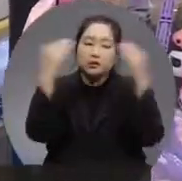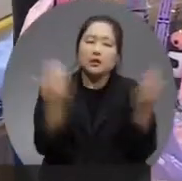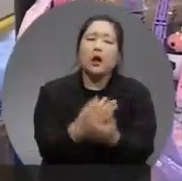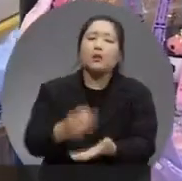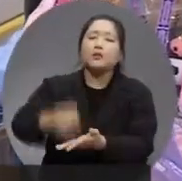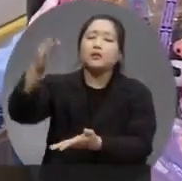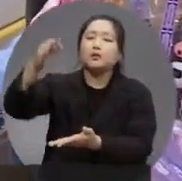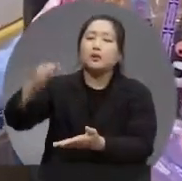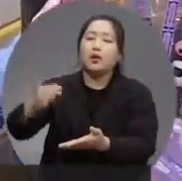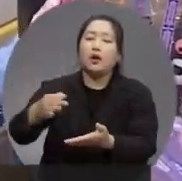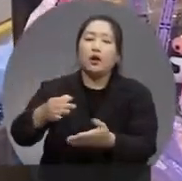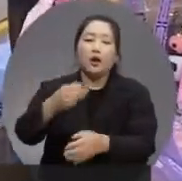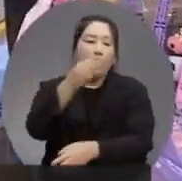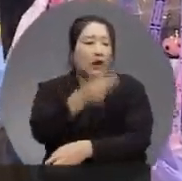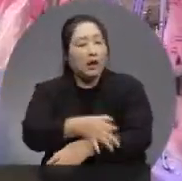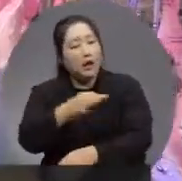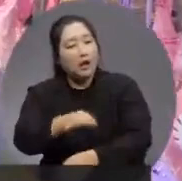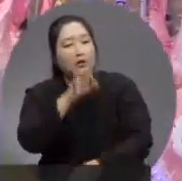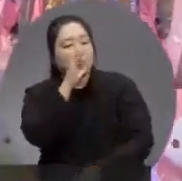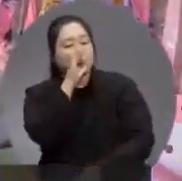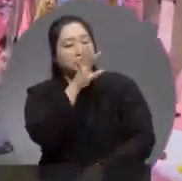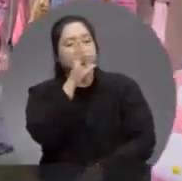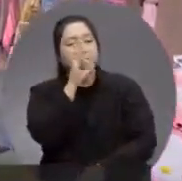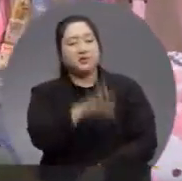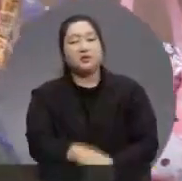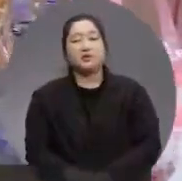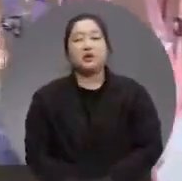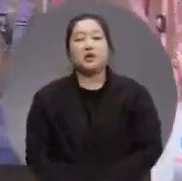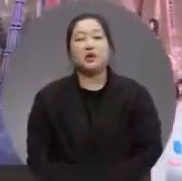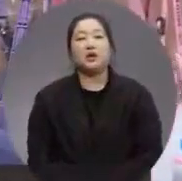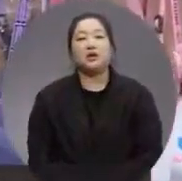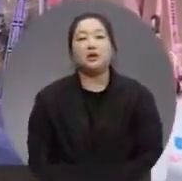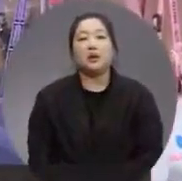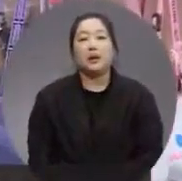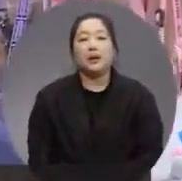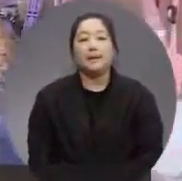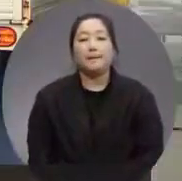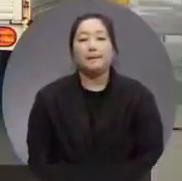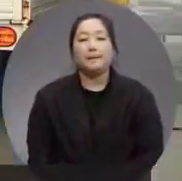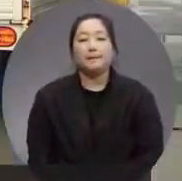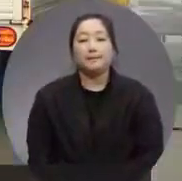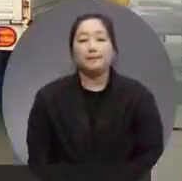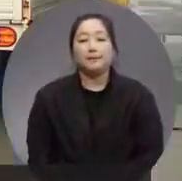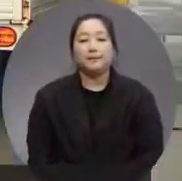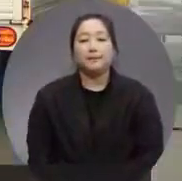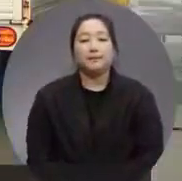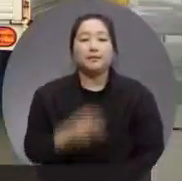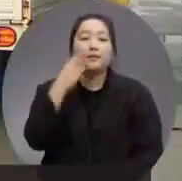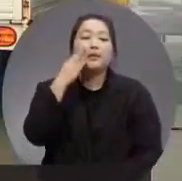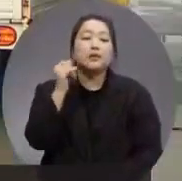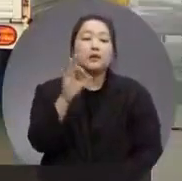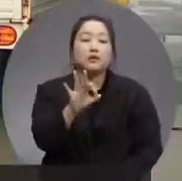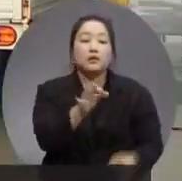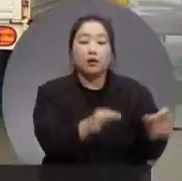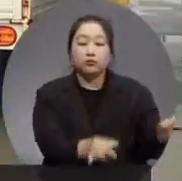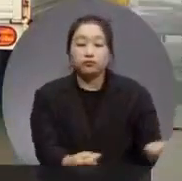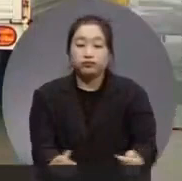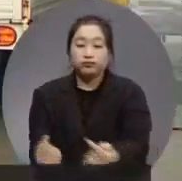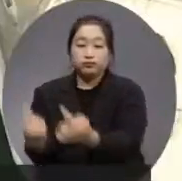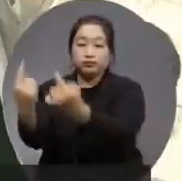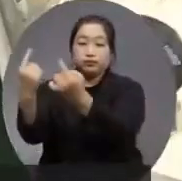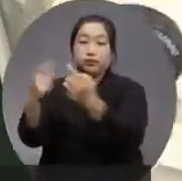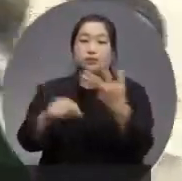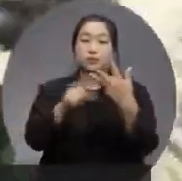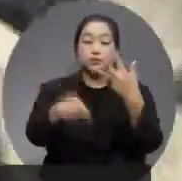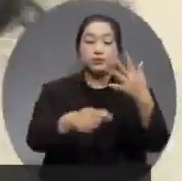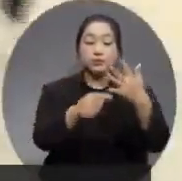다 뭐가 다 비싸요. 비싸가지고 장을 볼 수가 없다고. 기름값도 상승세입니다. 8월